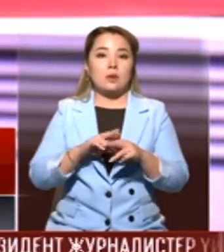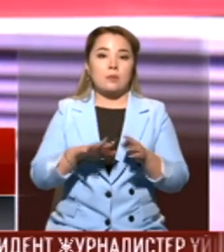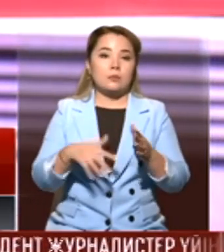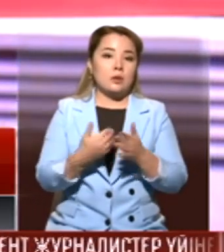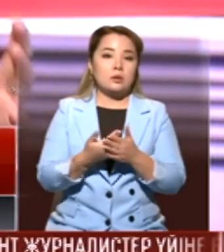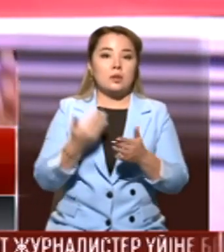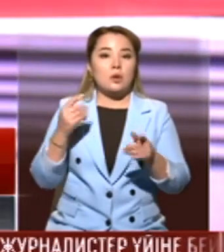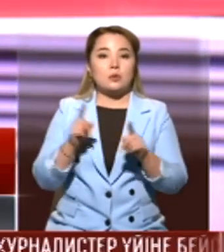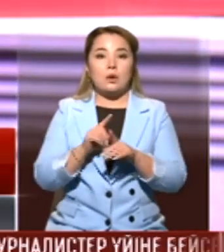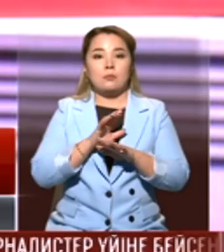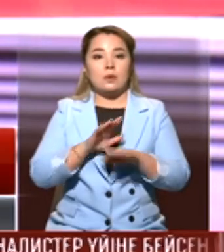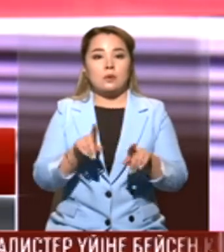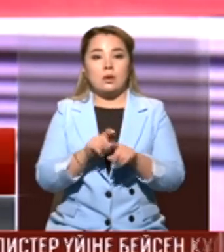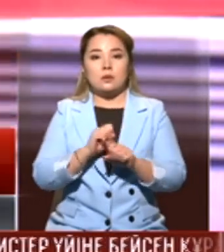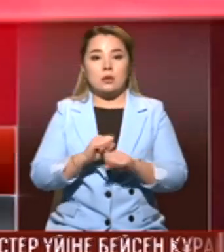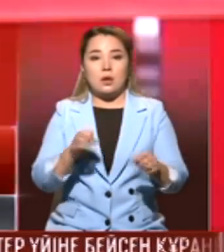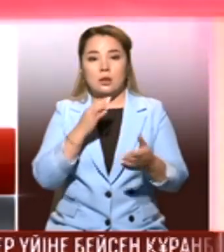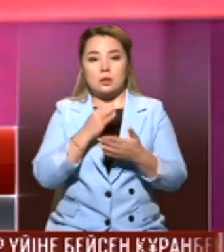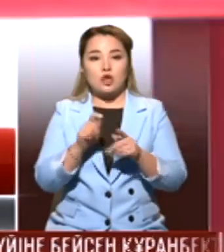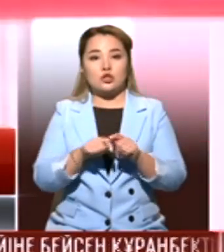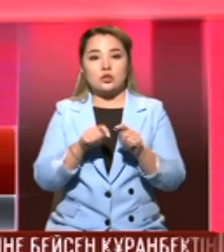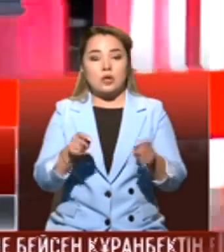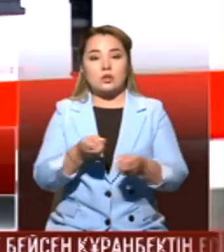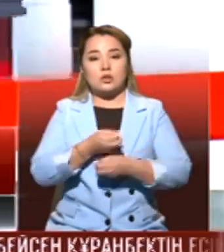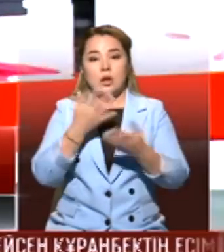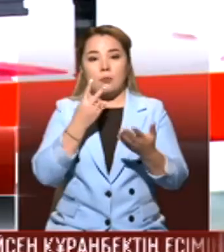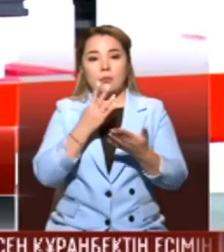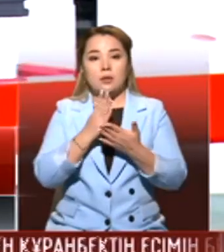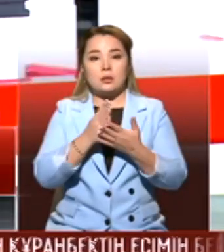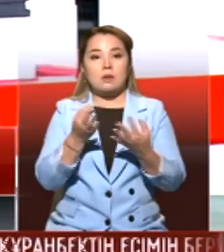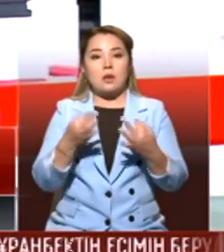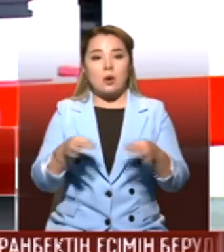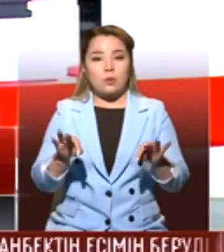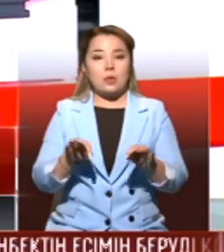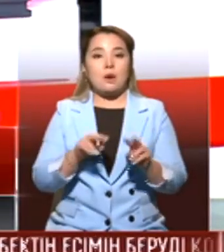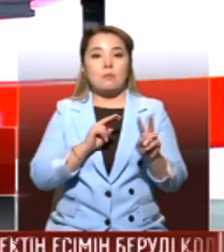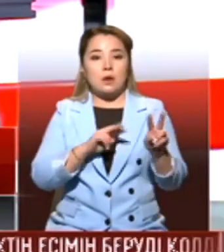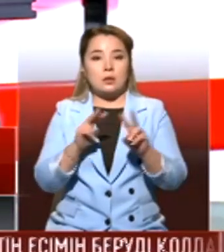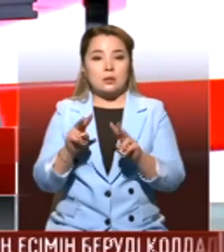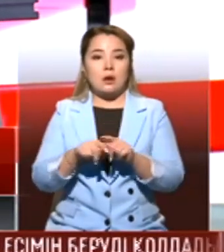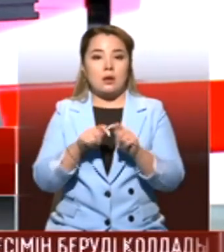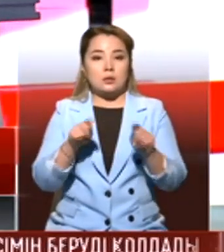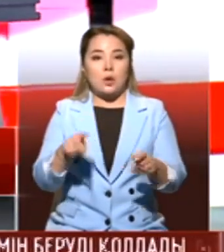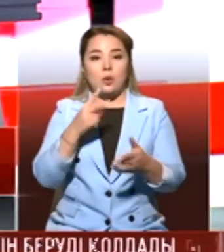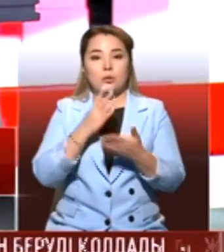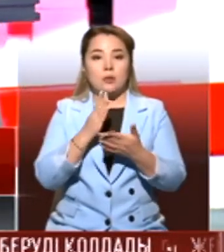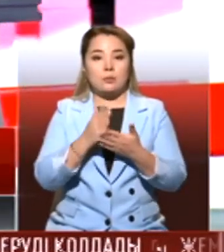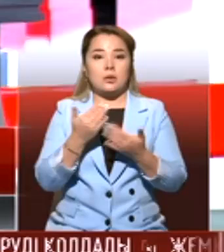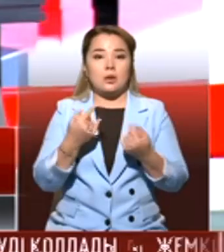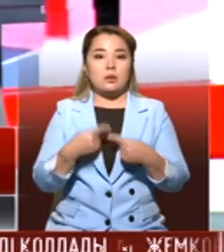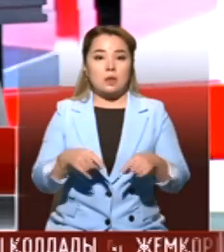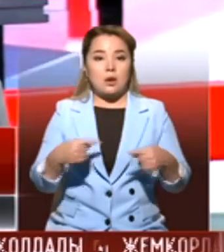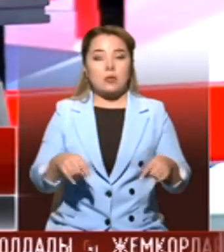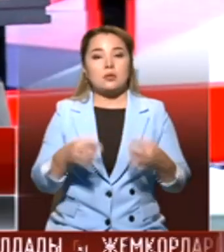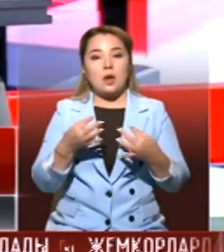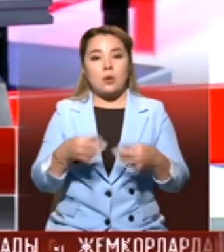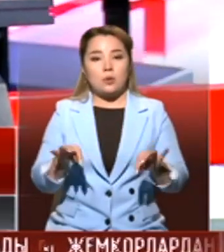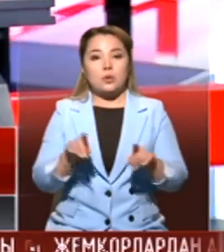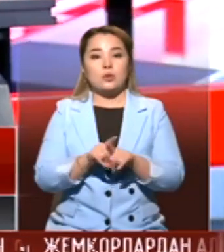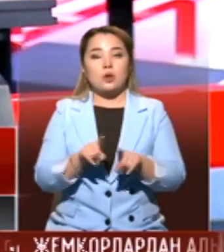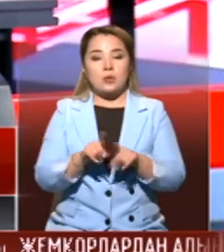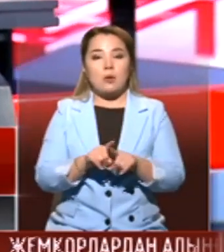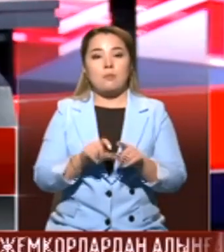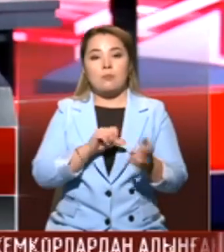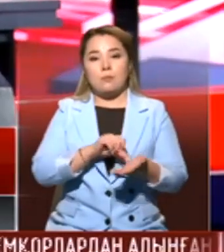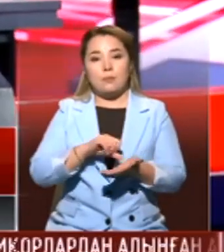болмады деген сөз емес. Бірақ 2019 жыл ол жарқын үні көріне бастады. Бір тәуелсіз бақылаушылардың ақ туы көтерілді деп айтсақ болады, иә. Сол кезде түрлі тәуелсіз бақылаушылардың ұйымдары